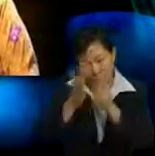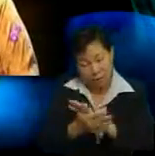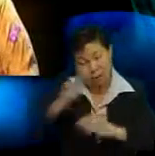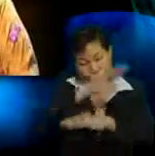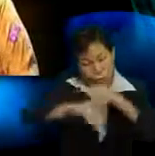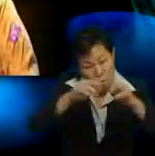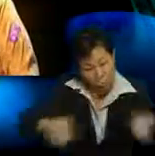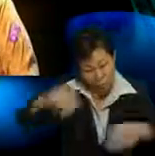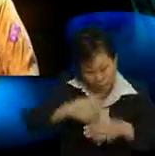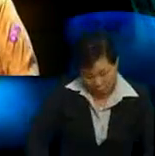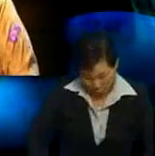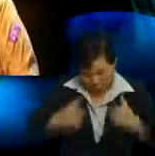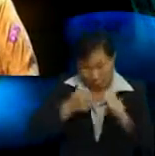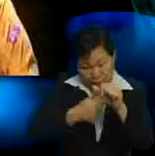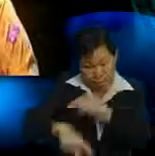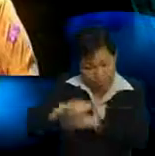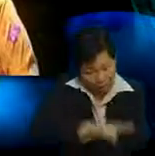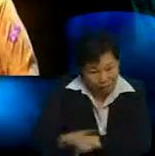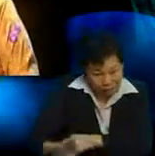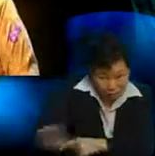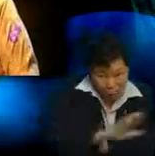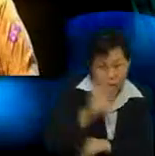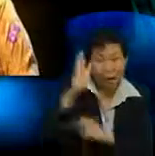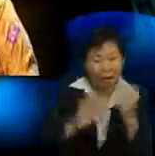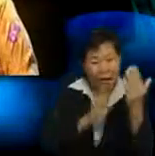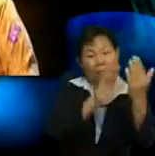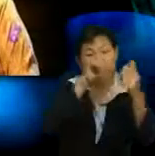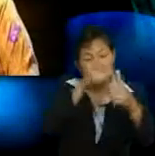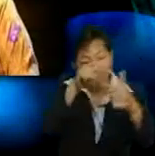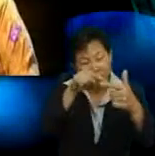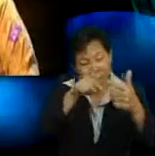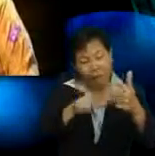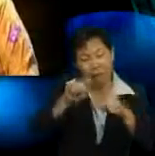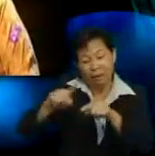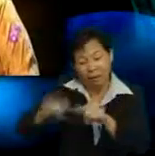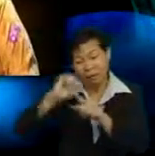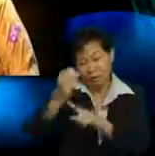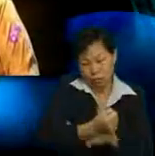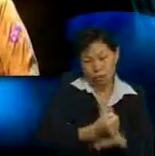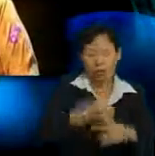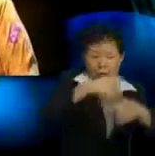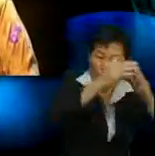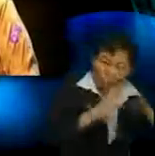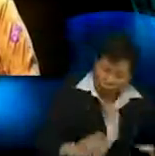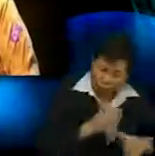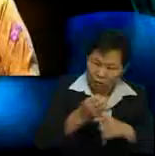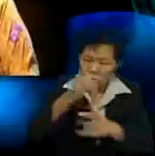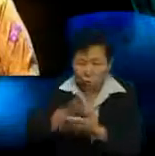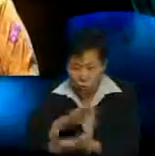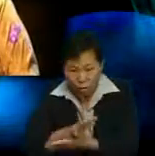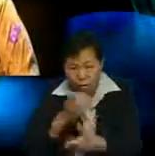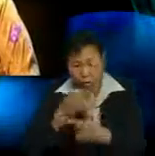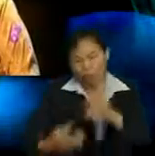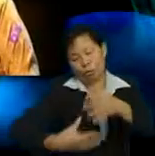pelajar, dalam kehidupan seharian, kamu akan menghadapi pelbagai situasi sama ada di rumah, di sekolah atau